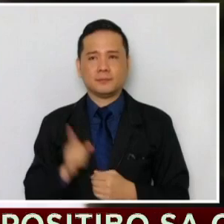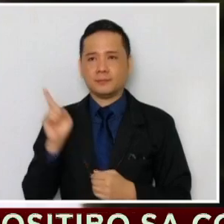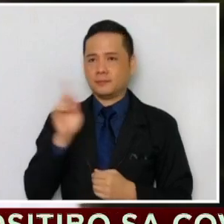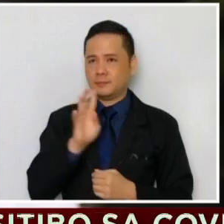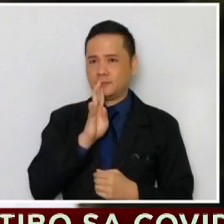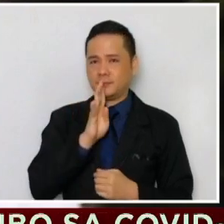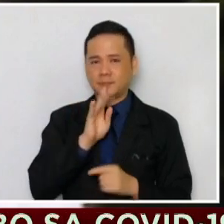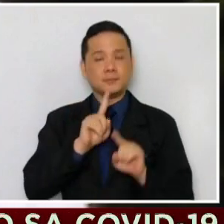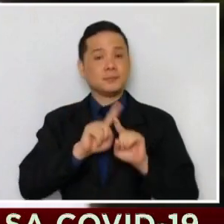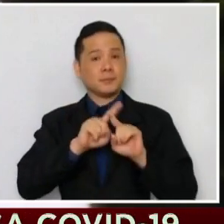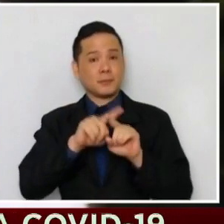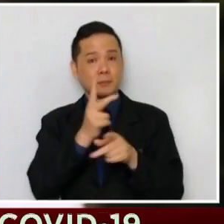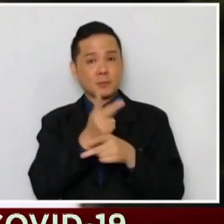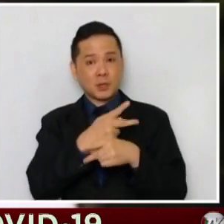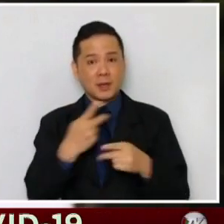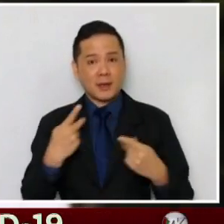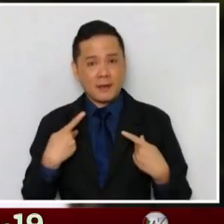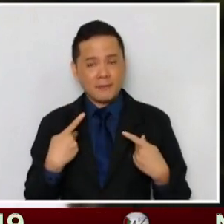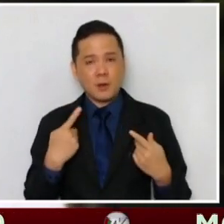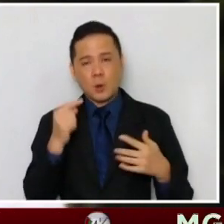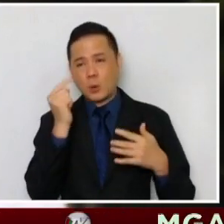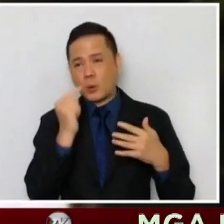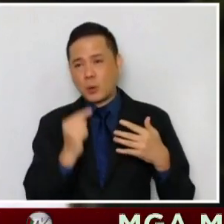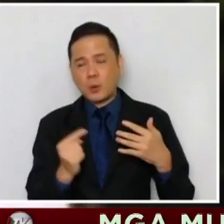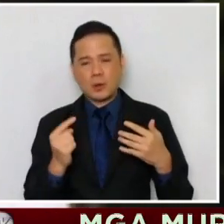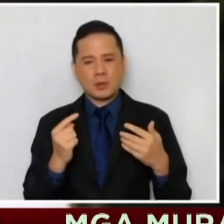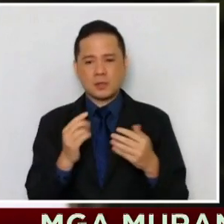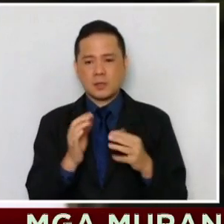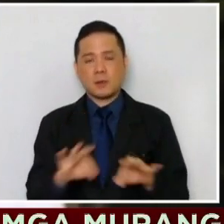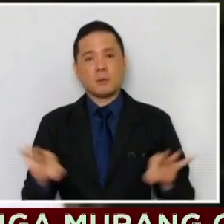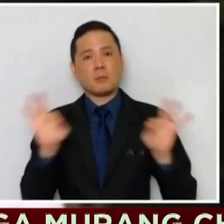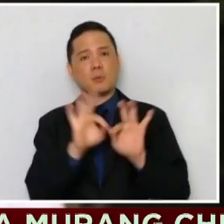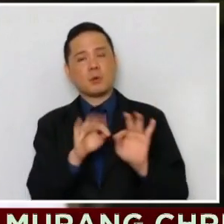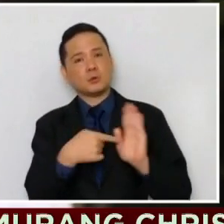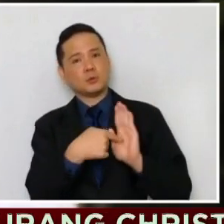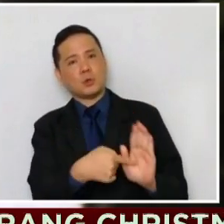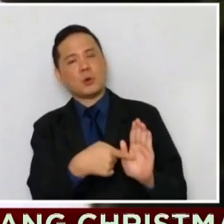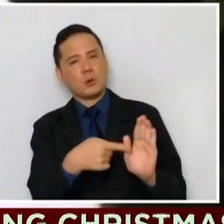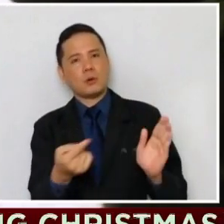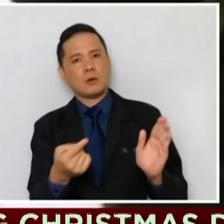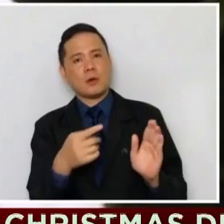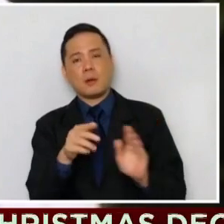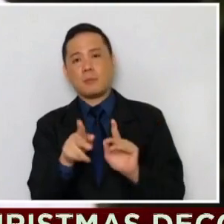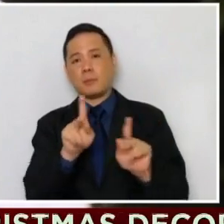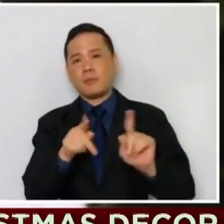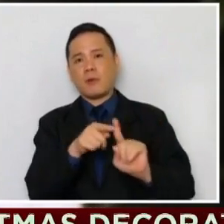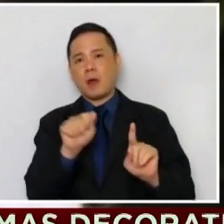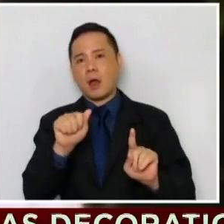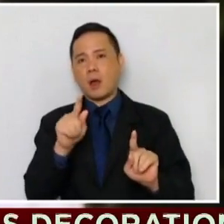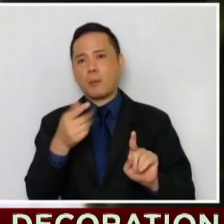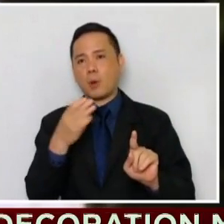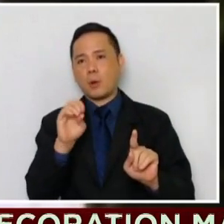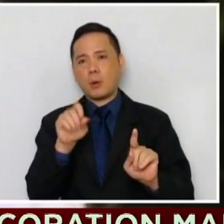ay napapakita pa rin yung pagiging malikhain ng mga taga-Angono.